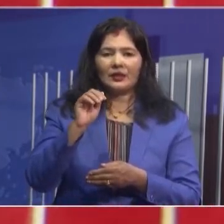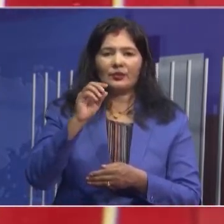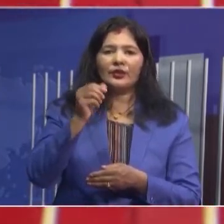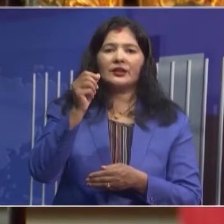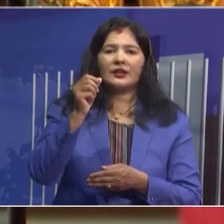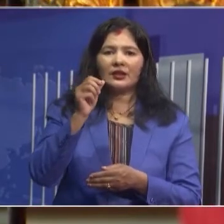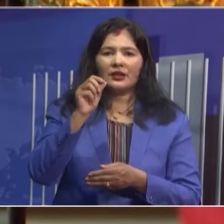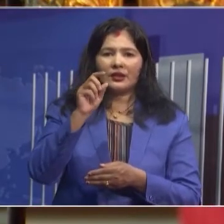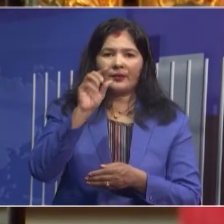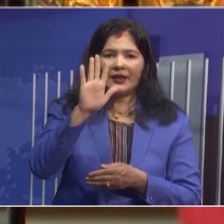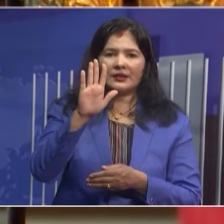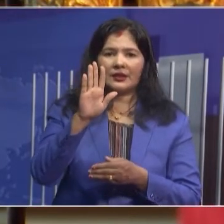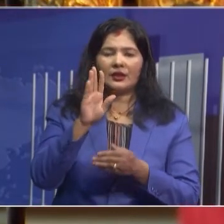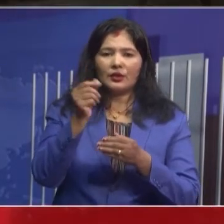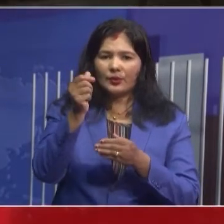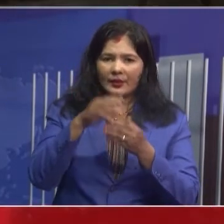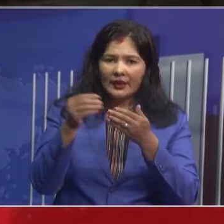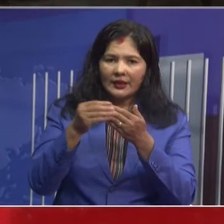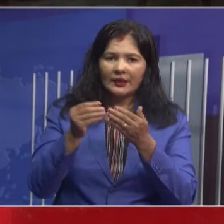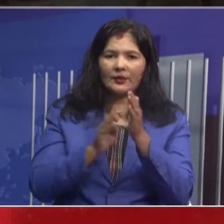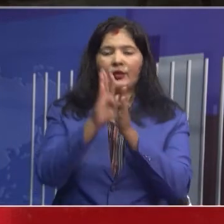तोलामा 500 रुपियाँले नै बढेर